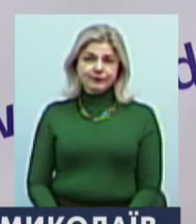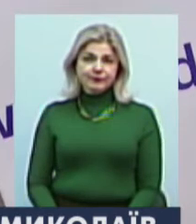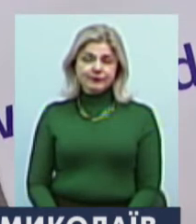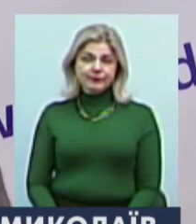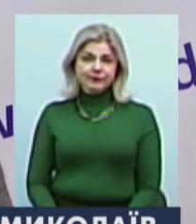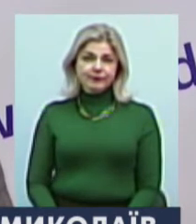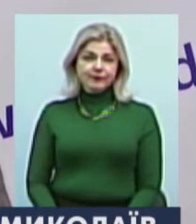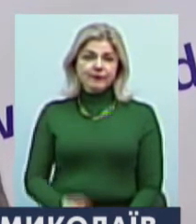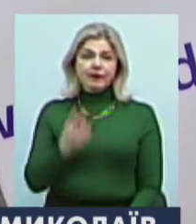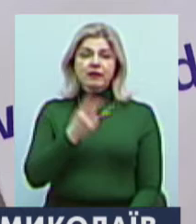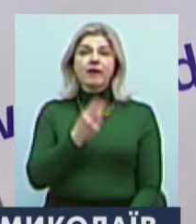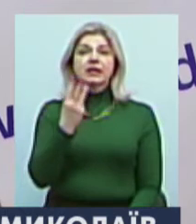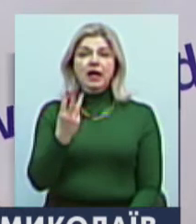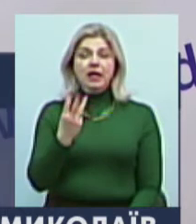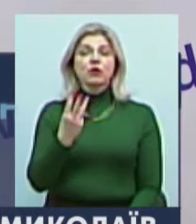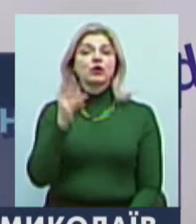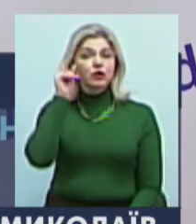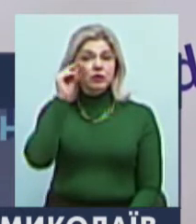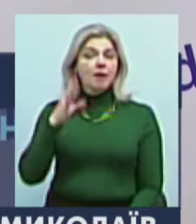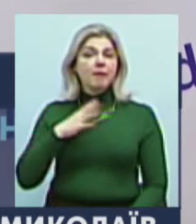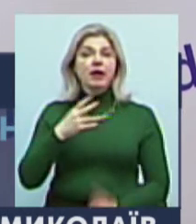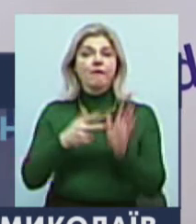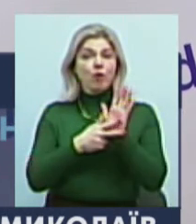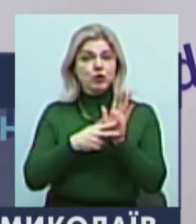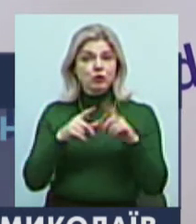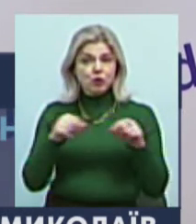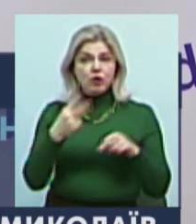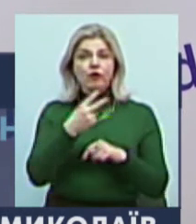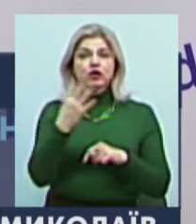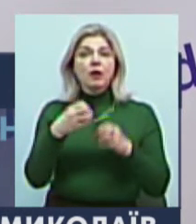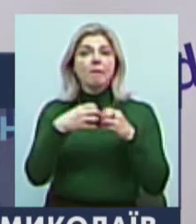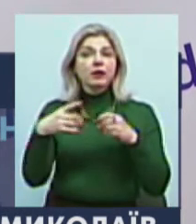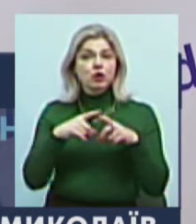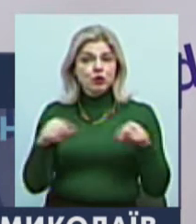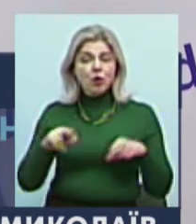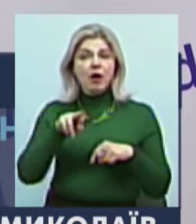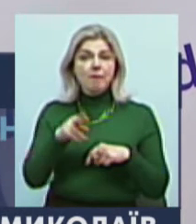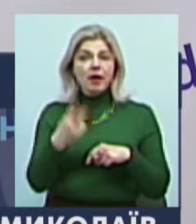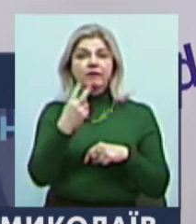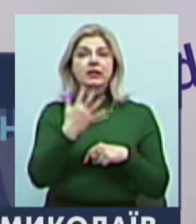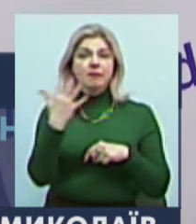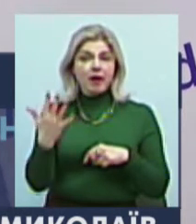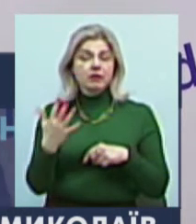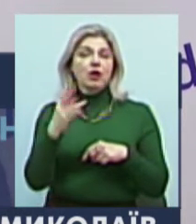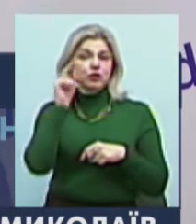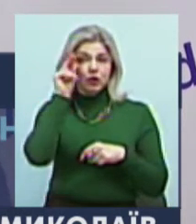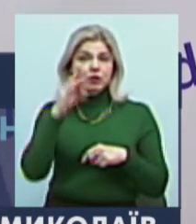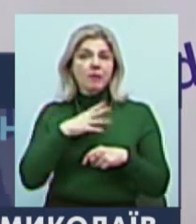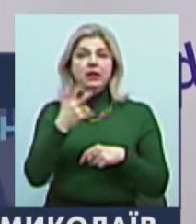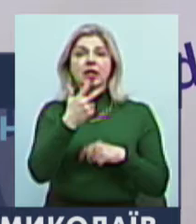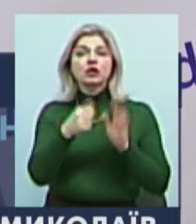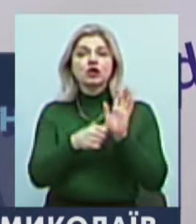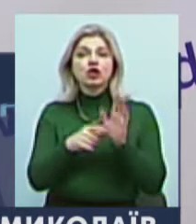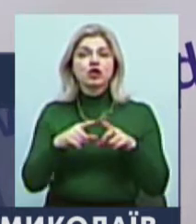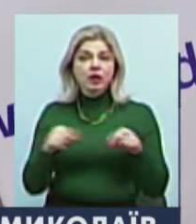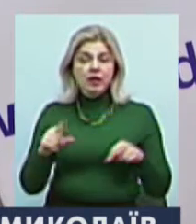23-го було 8 шкіл, потім 24-го було 15 шкіл і в п'ятницю 25-го було 36 шкіл.